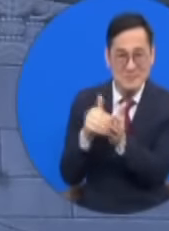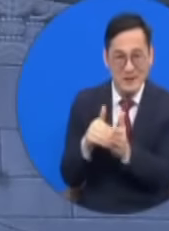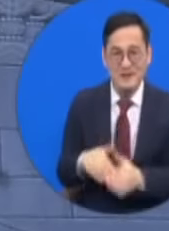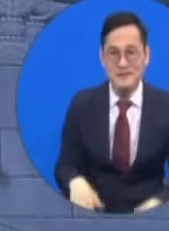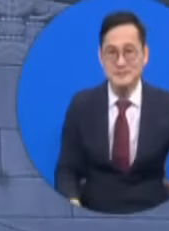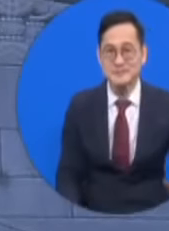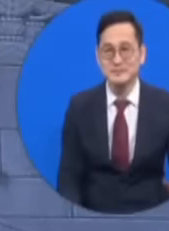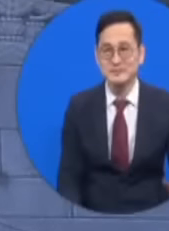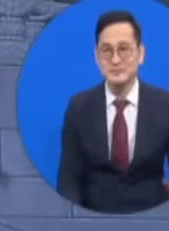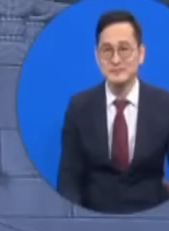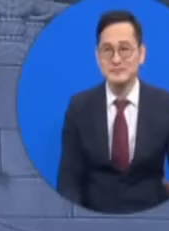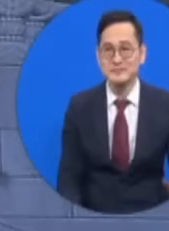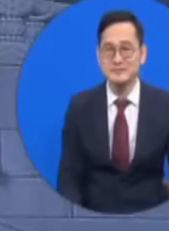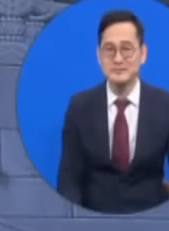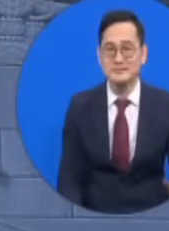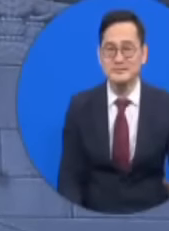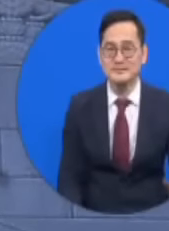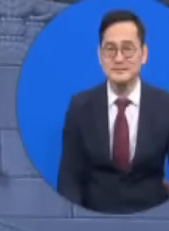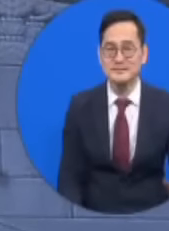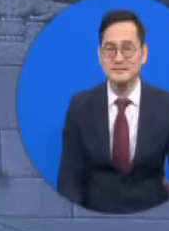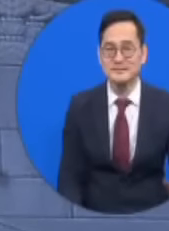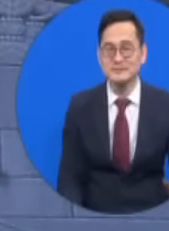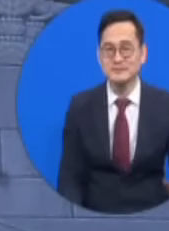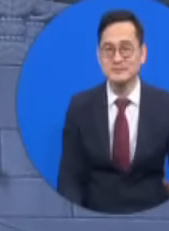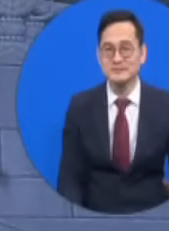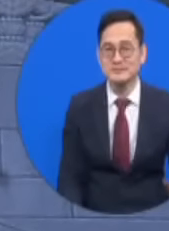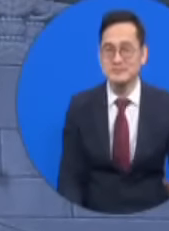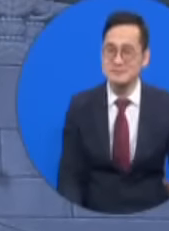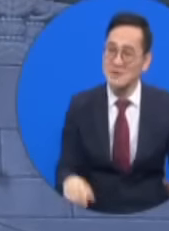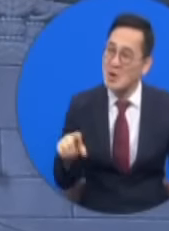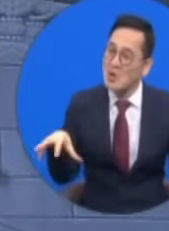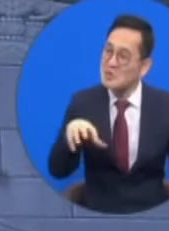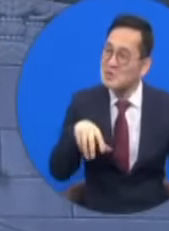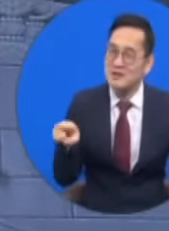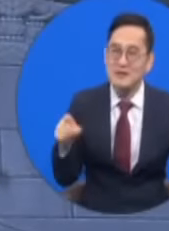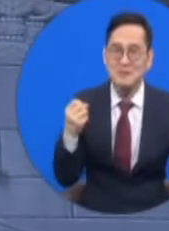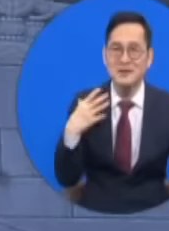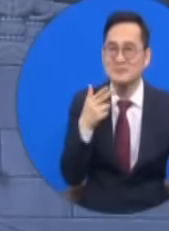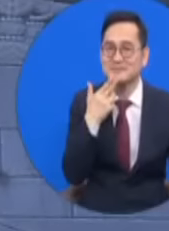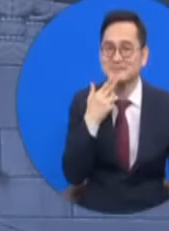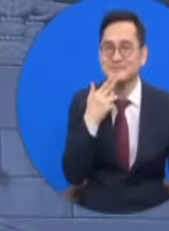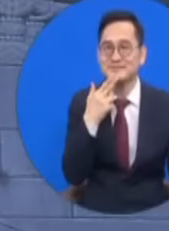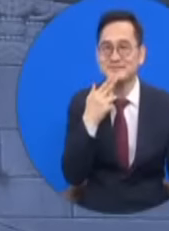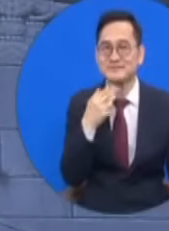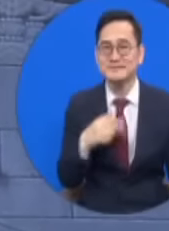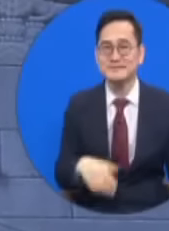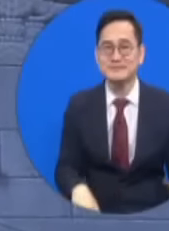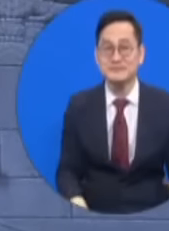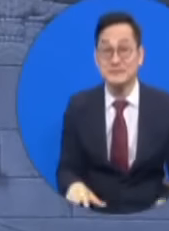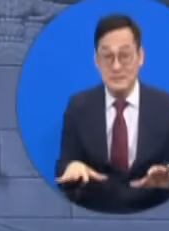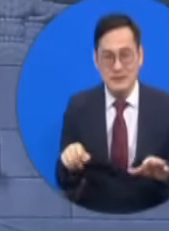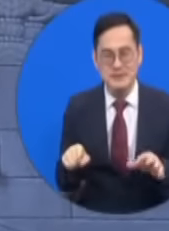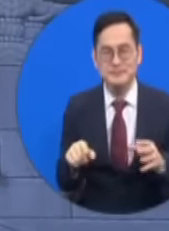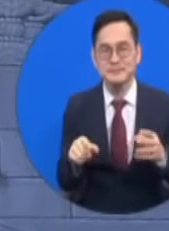모두 격전지가 늘고 있다고 보고 있다는 거죠. 그 격전지 60곳 중에 이곳도 들어갈 겁니다. 서울